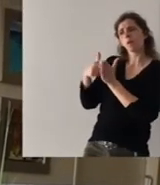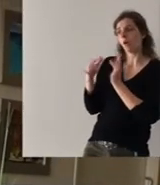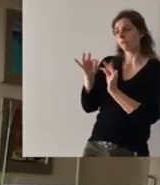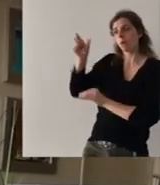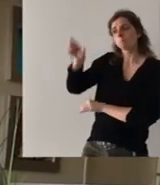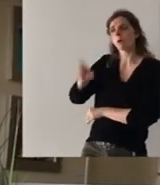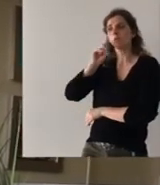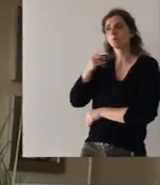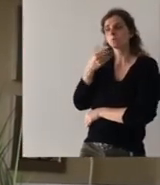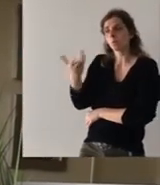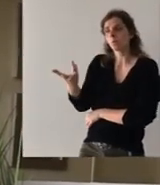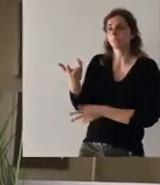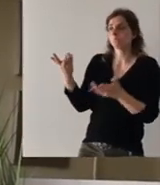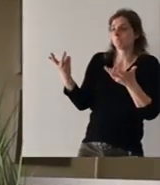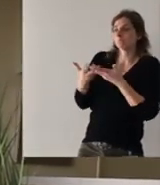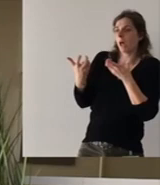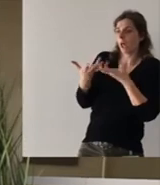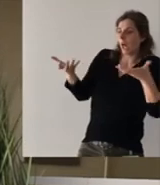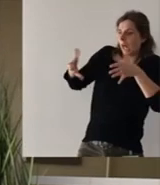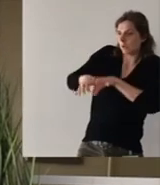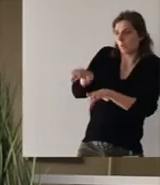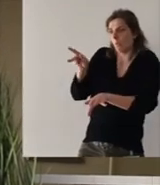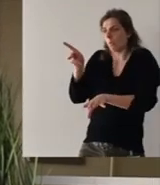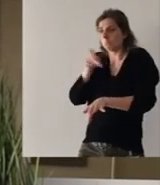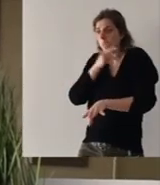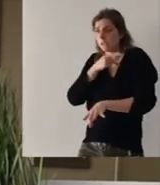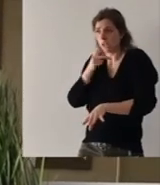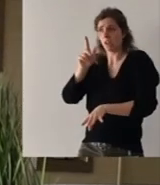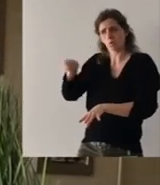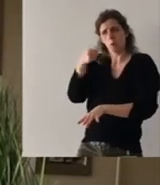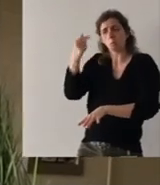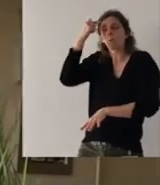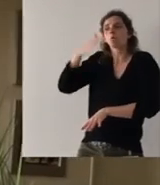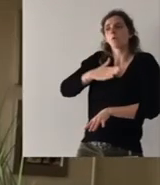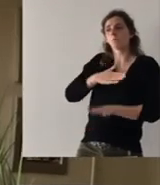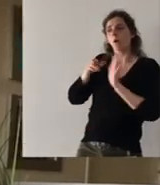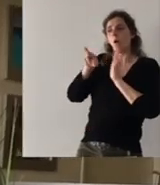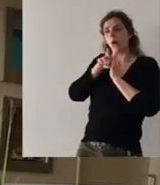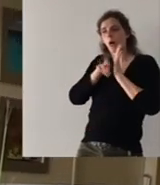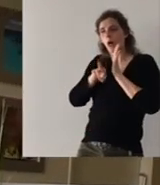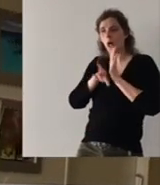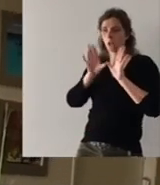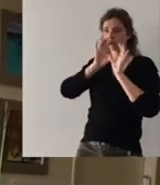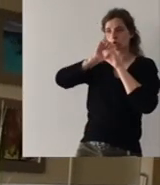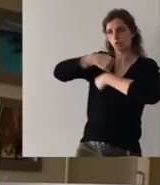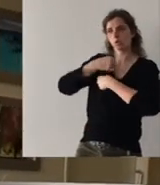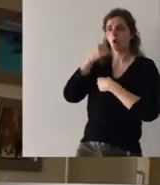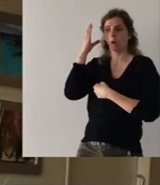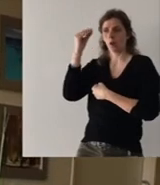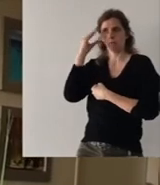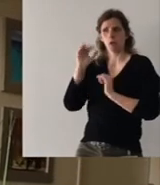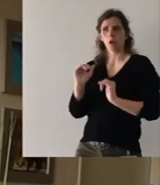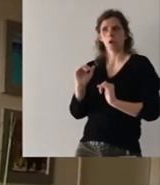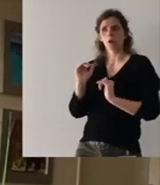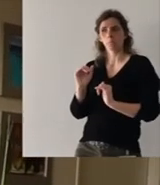rapport justement aux personnes sourdes dans les réunions médicales qui pourtant doivent être, je pense, régie